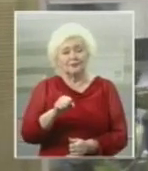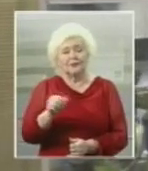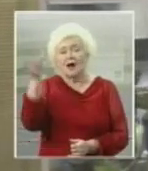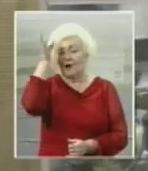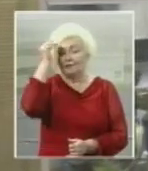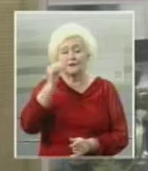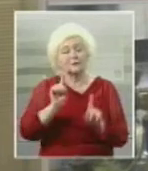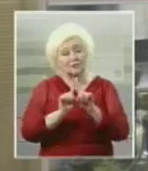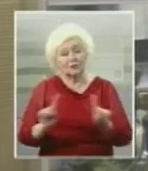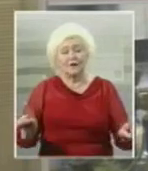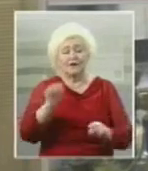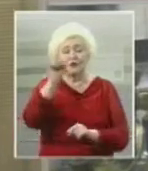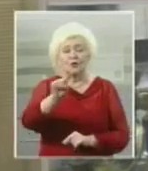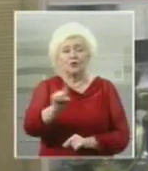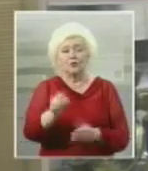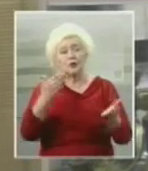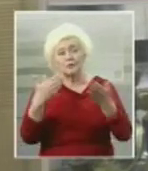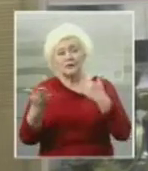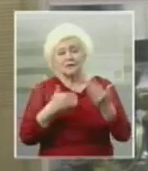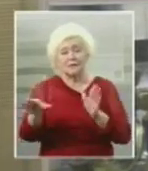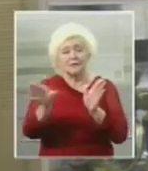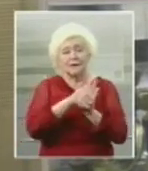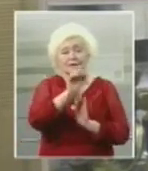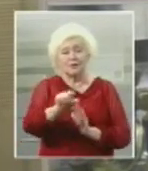Враження неймовірні, тому що спілкування з людьми,